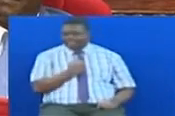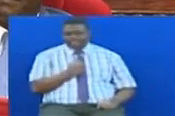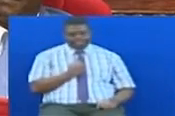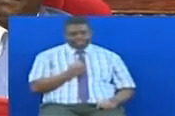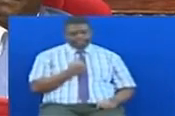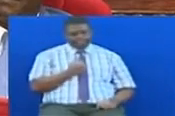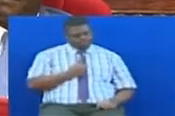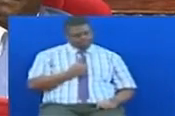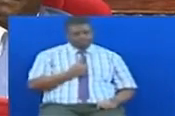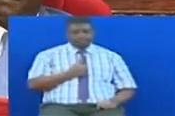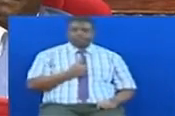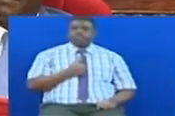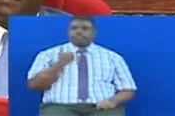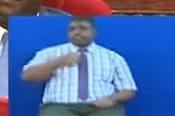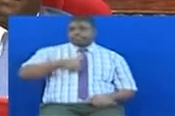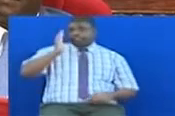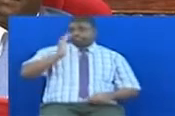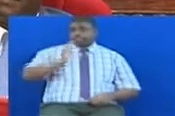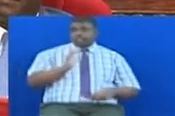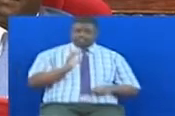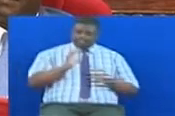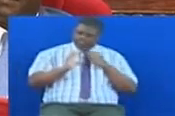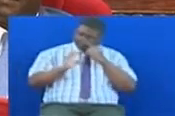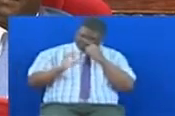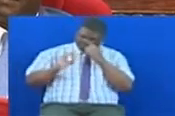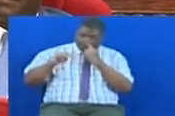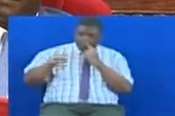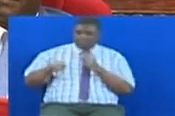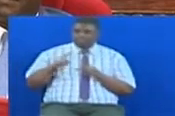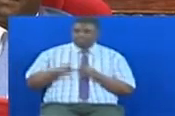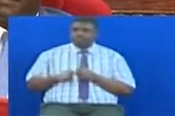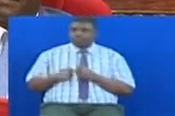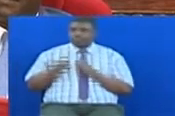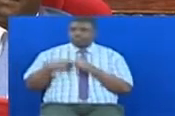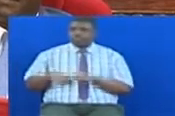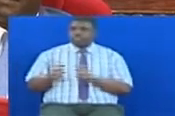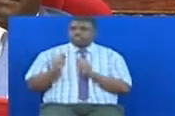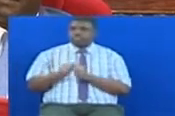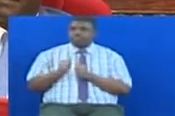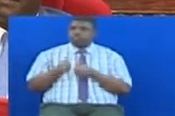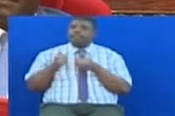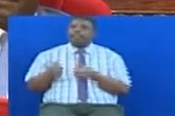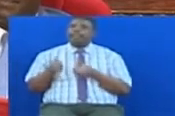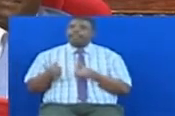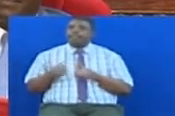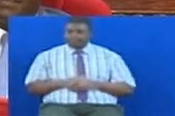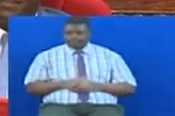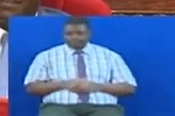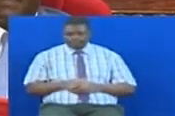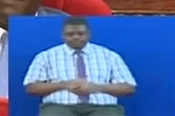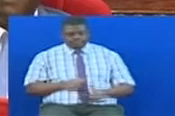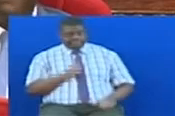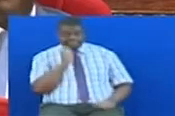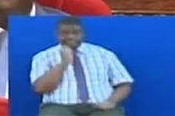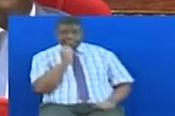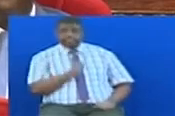Chama cha Mapinduzi kuwajibu na kutimiza kile tulichoahidi. Mheshimiwa Naibu Speaker,